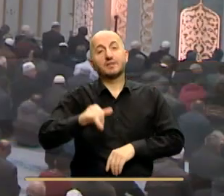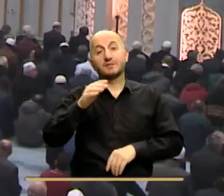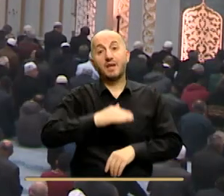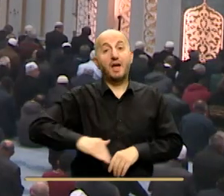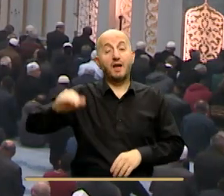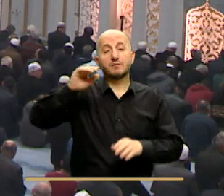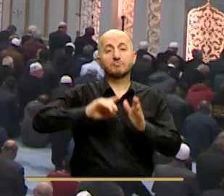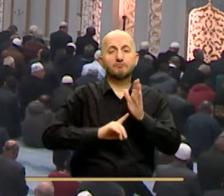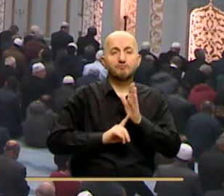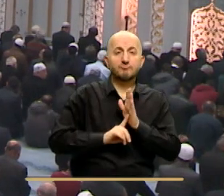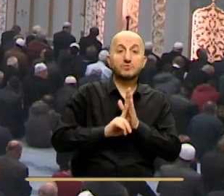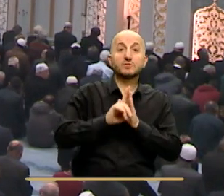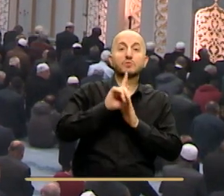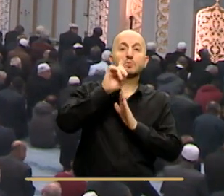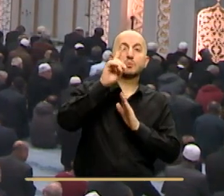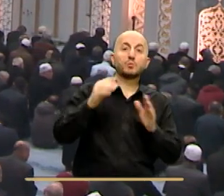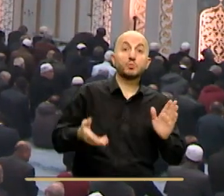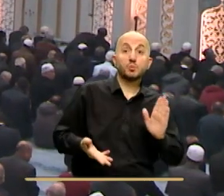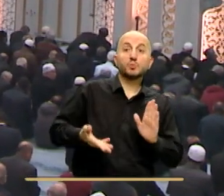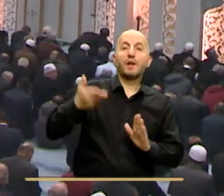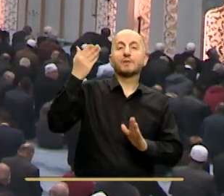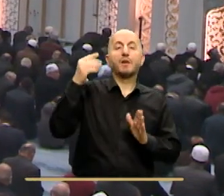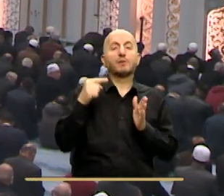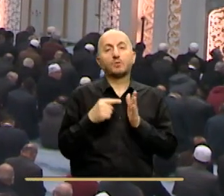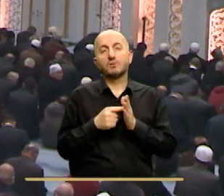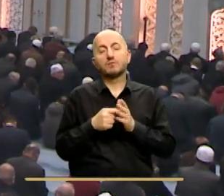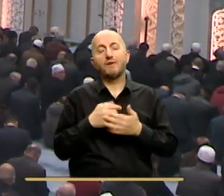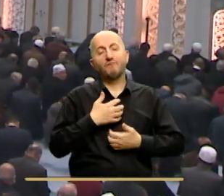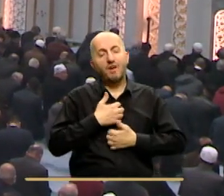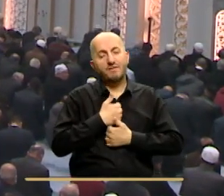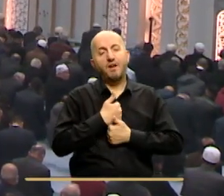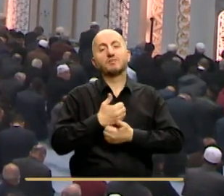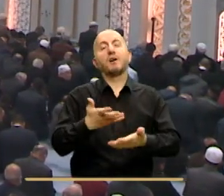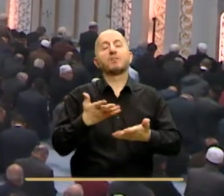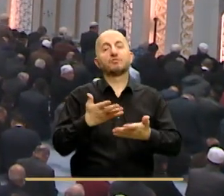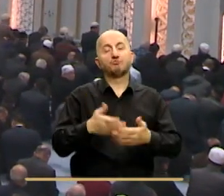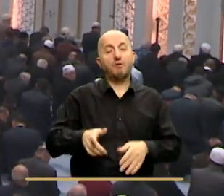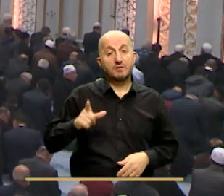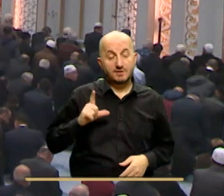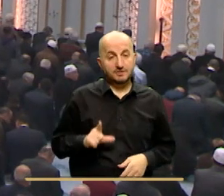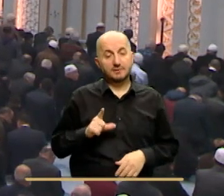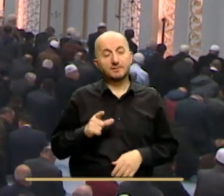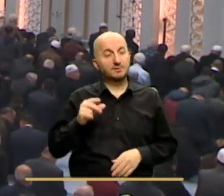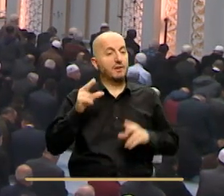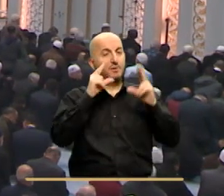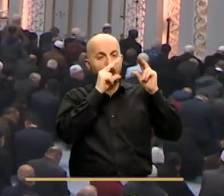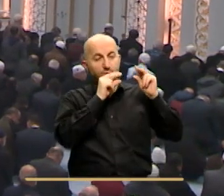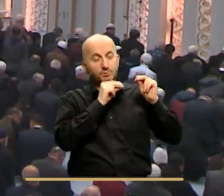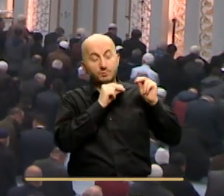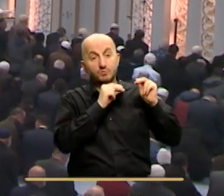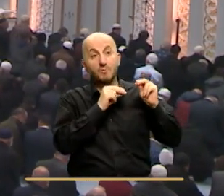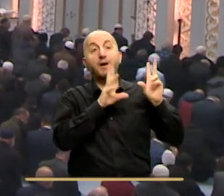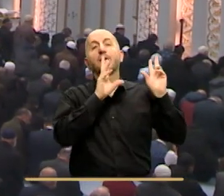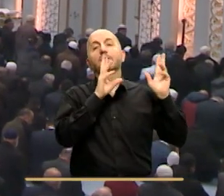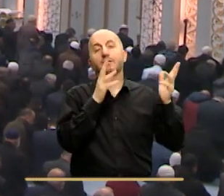zirveye çıtayı yükseltme noktasında fedakarca, gerekirse uykumuzdan